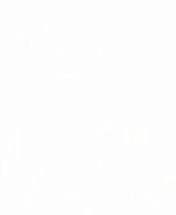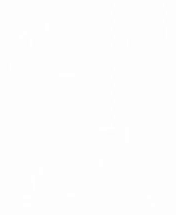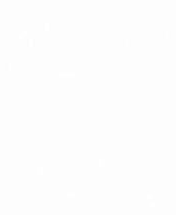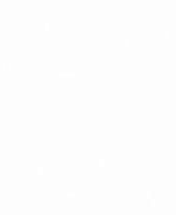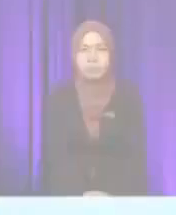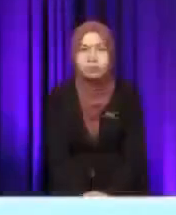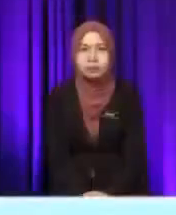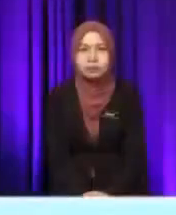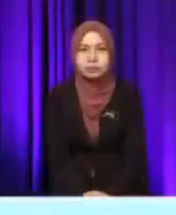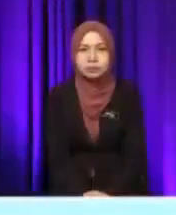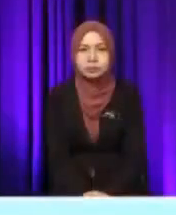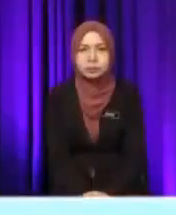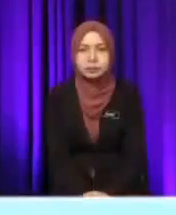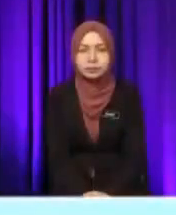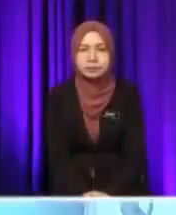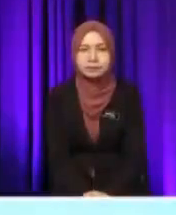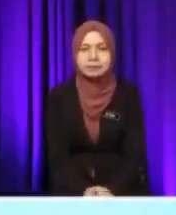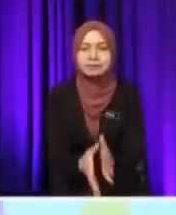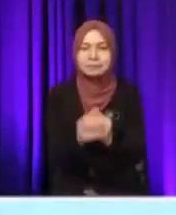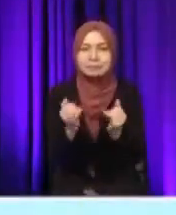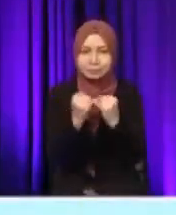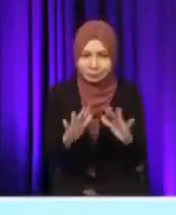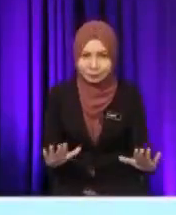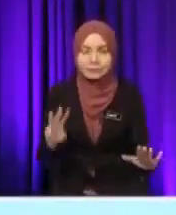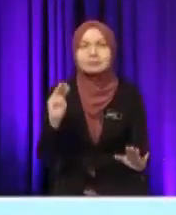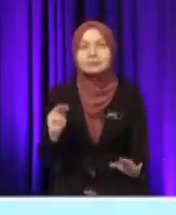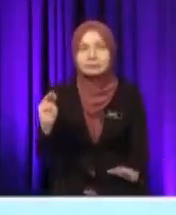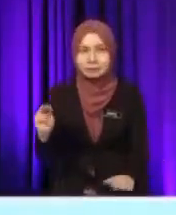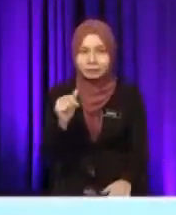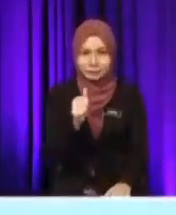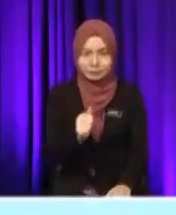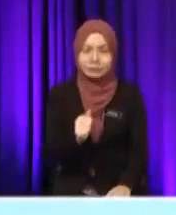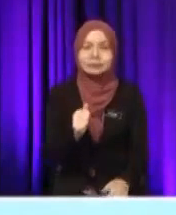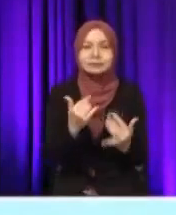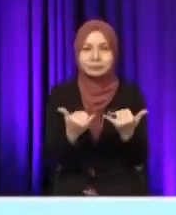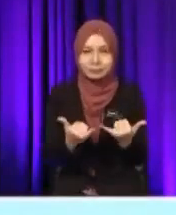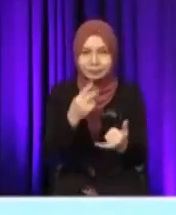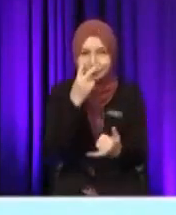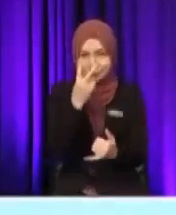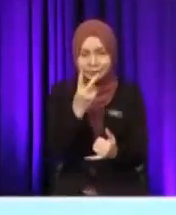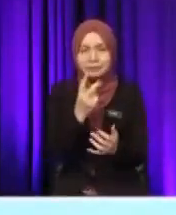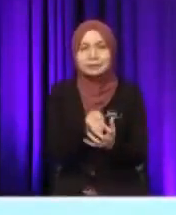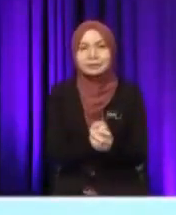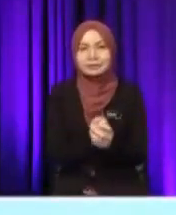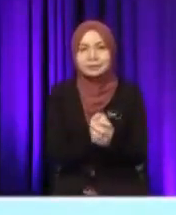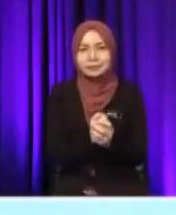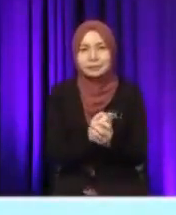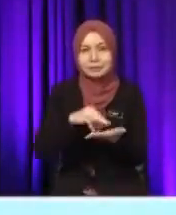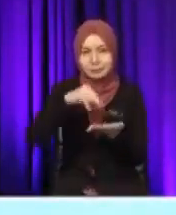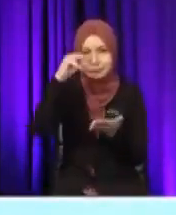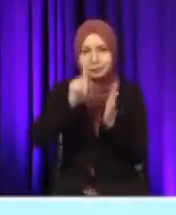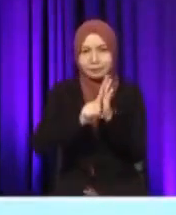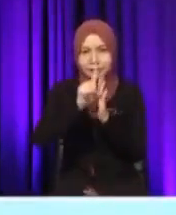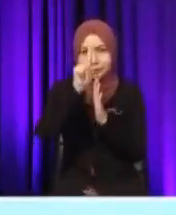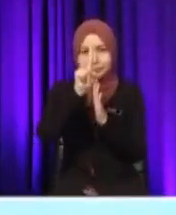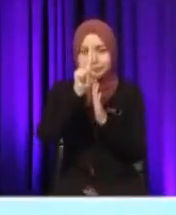KPM. Salam sejahtera murid-murid. Anda sedang menonton slot menengah atas hanya di Didik TV KPM.